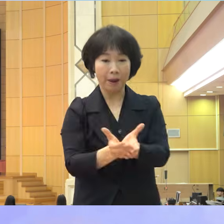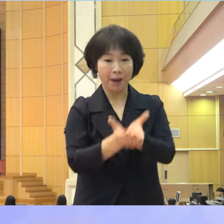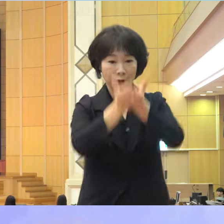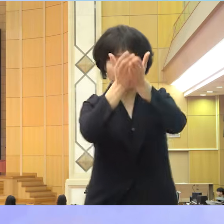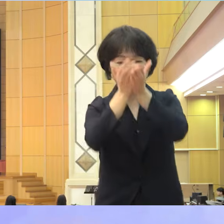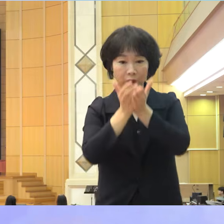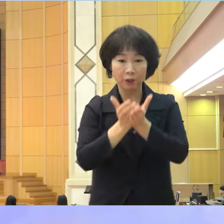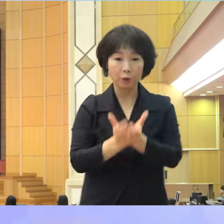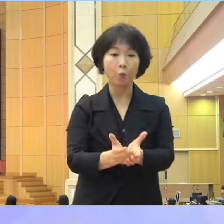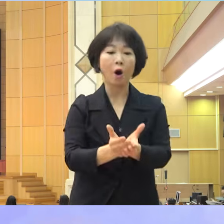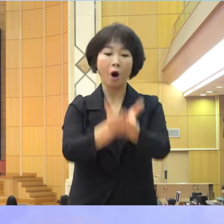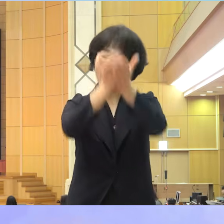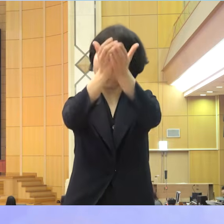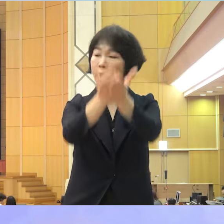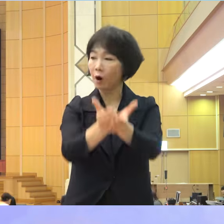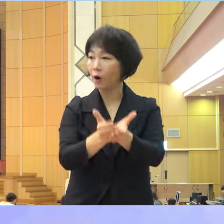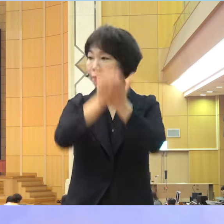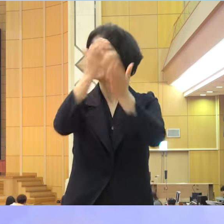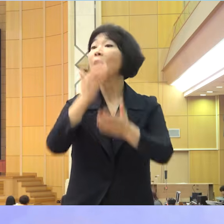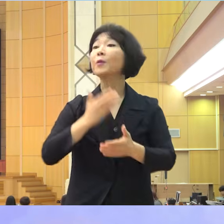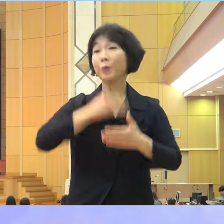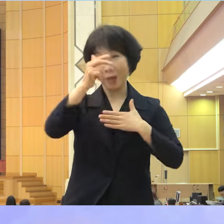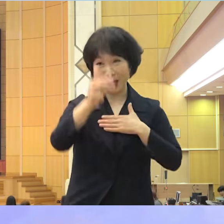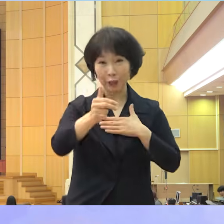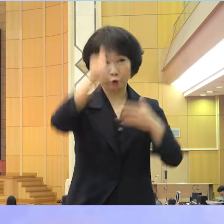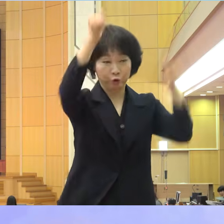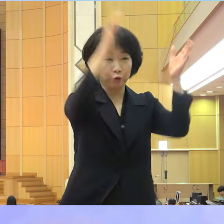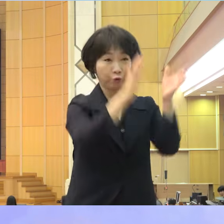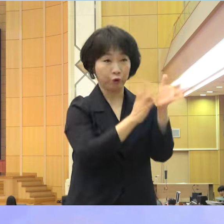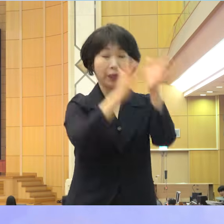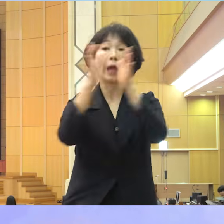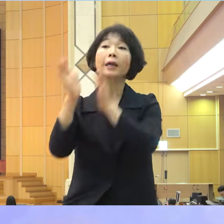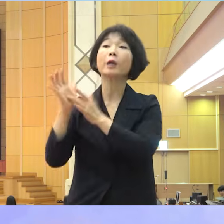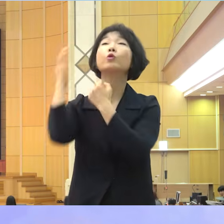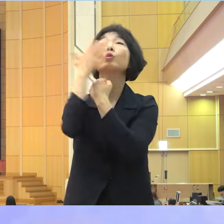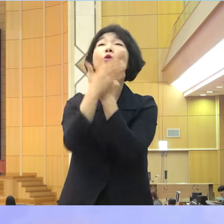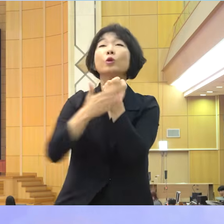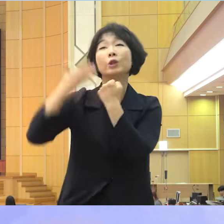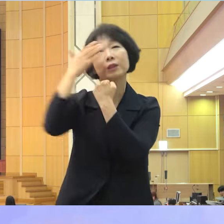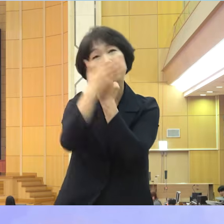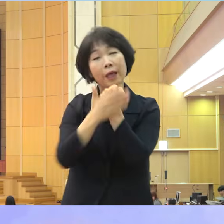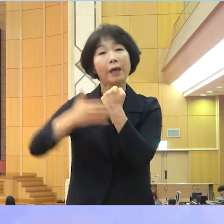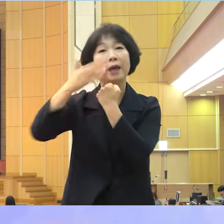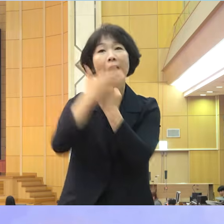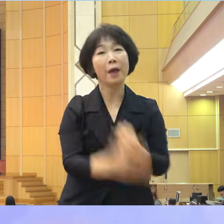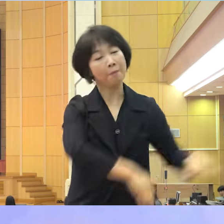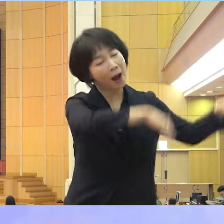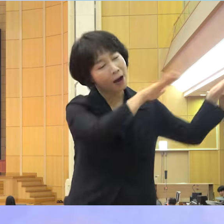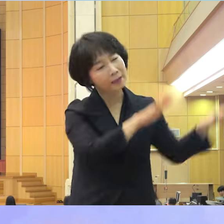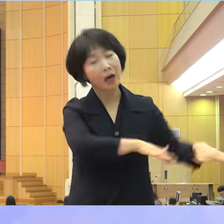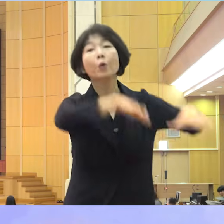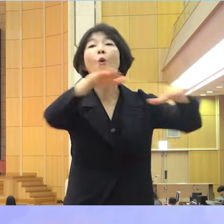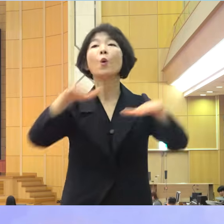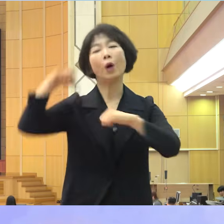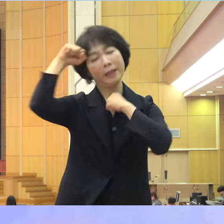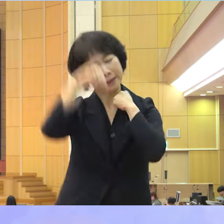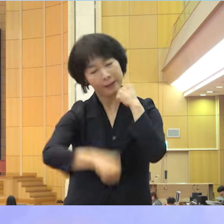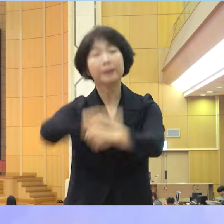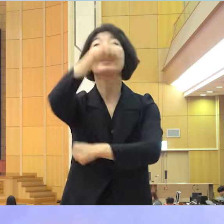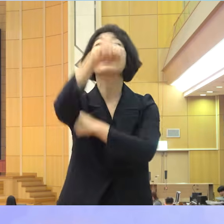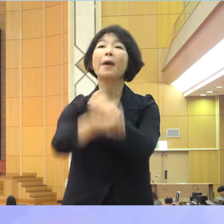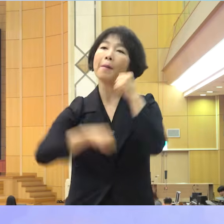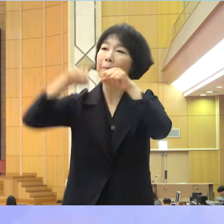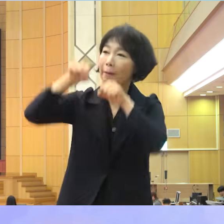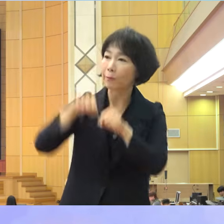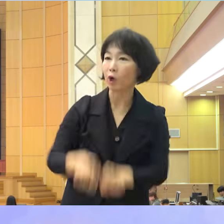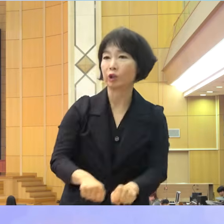창파에 배 띄워 내 주 예수 은혜의 바다로